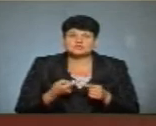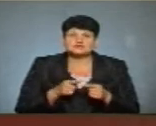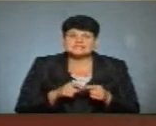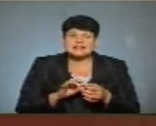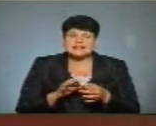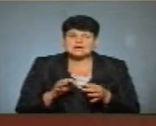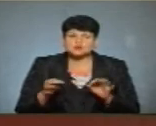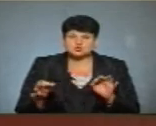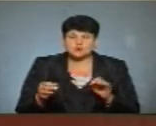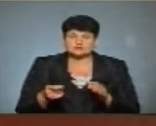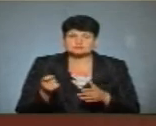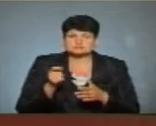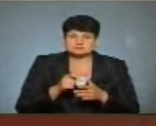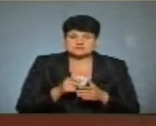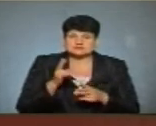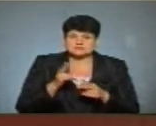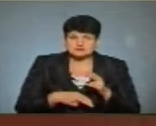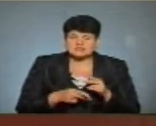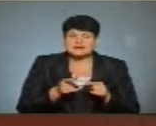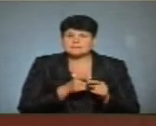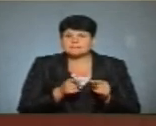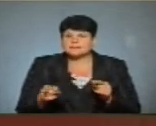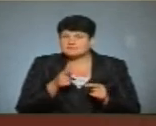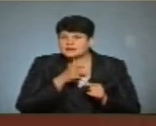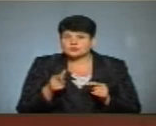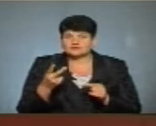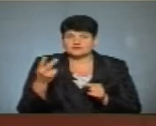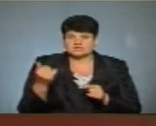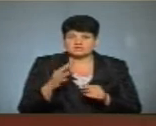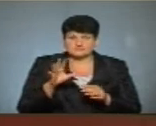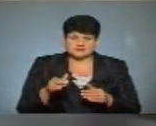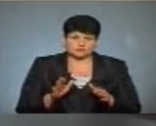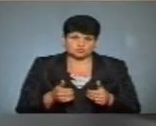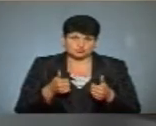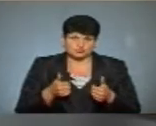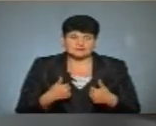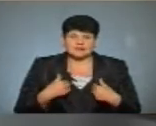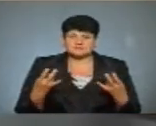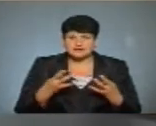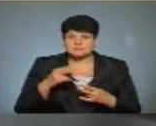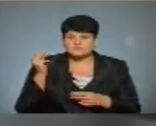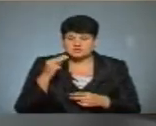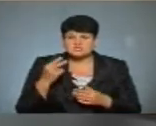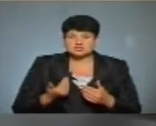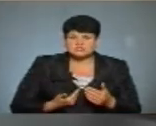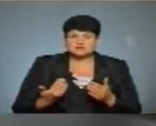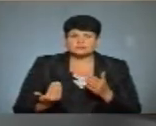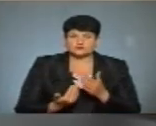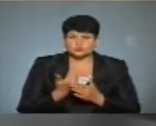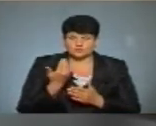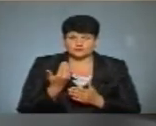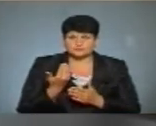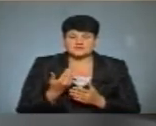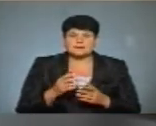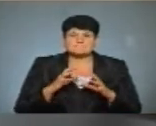ланцюжок обірветься і що через цей період, через 2 тижні все буде добре. Нам треба вчитися жити в нових реаліях. І вже